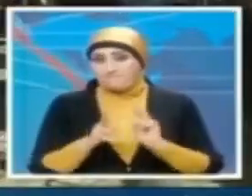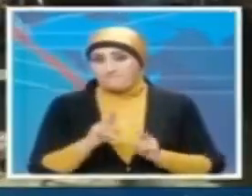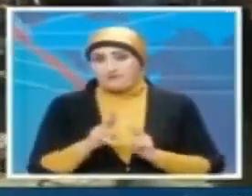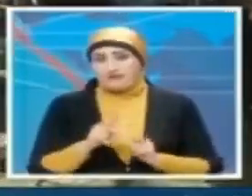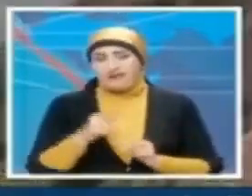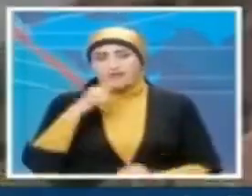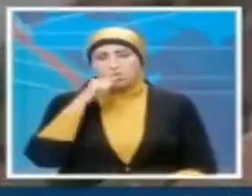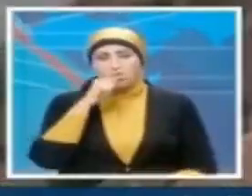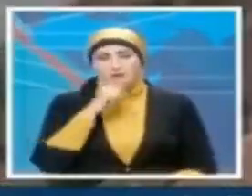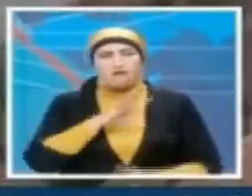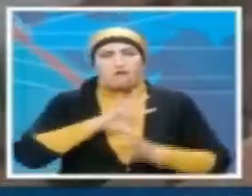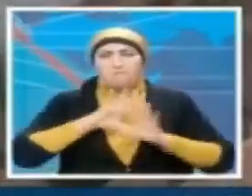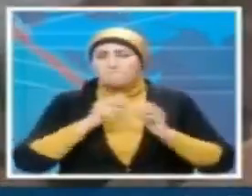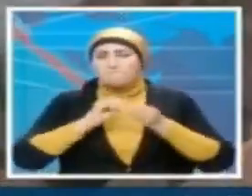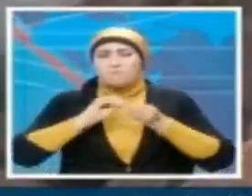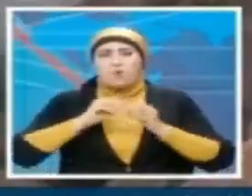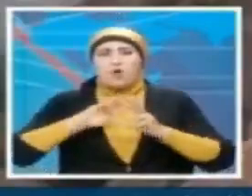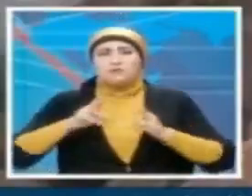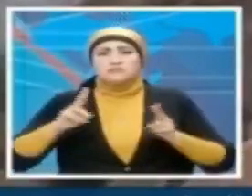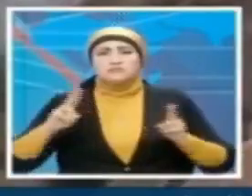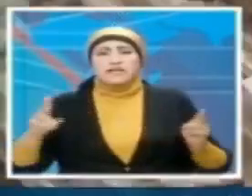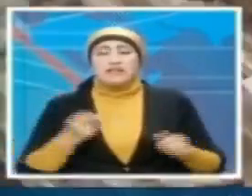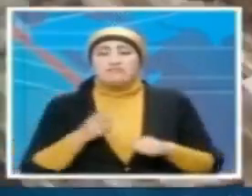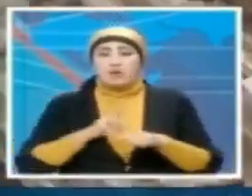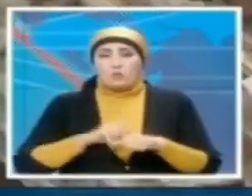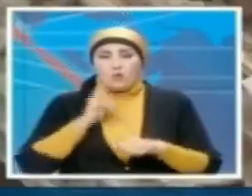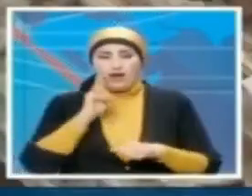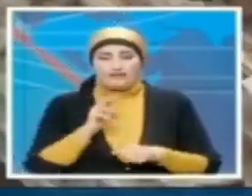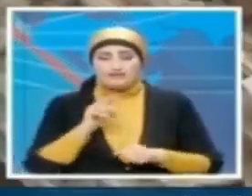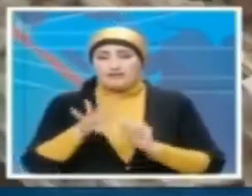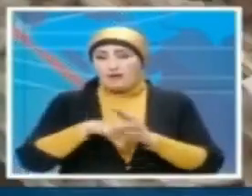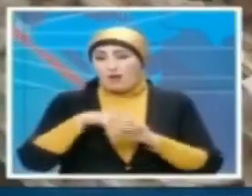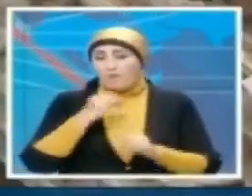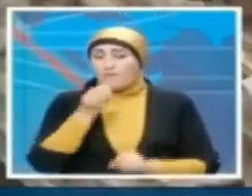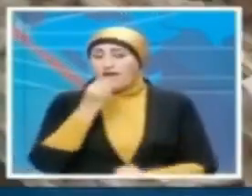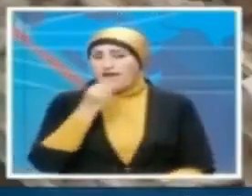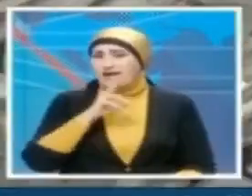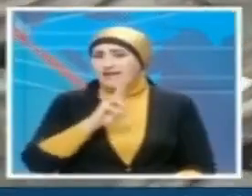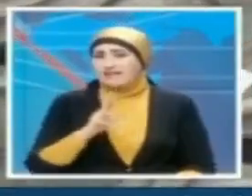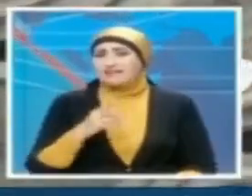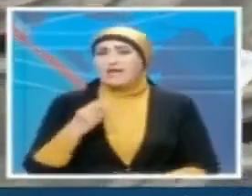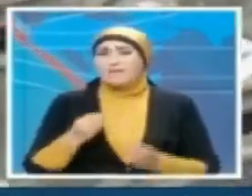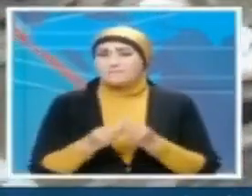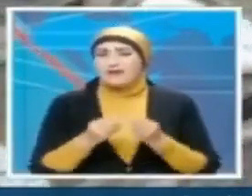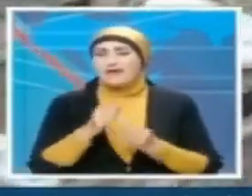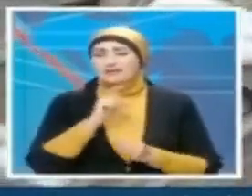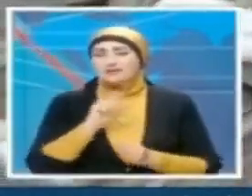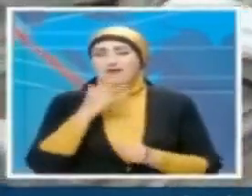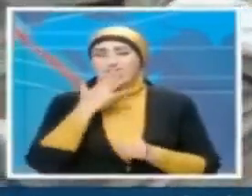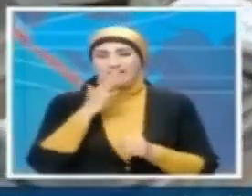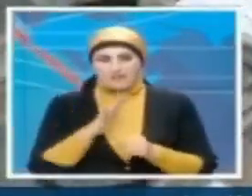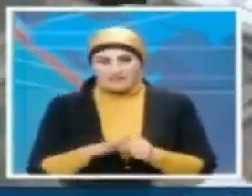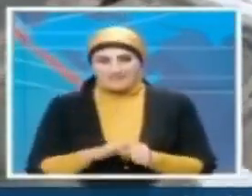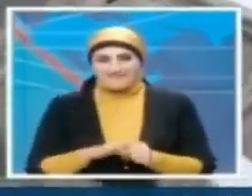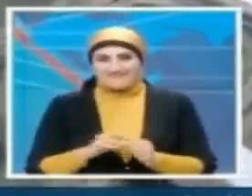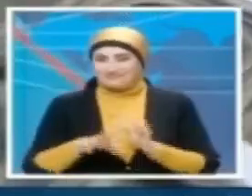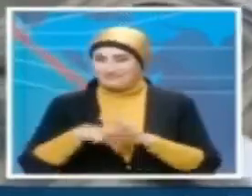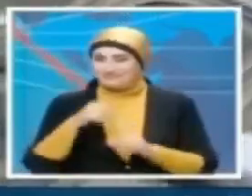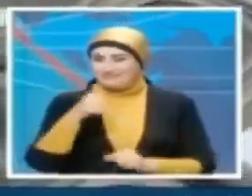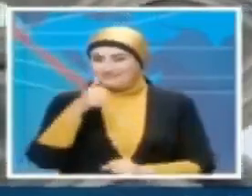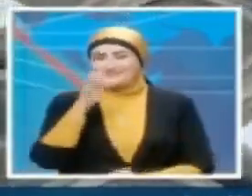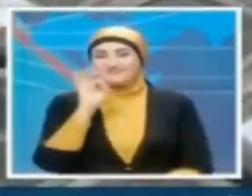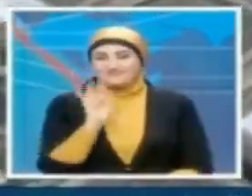التمور بمختلف انواعها، فضلا عن بعض السلع الغذائيه المرتبطه بشهر رمضان بجودة